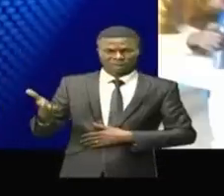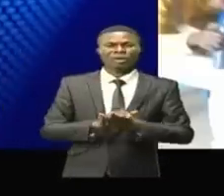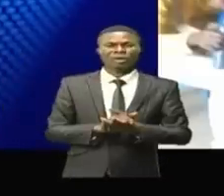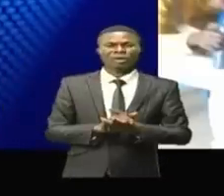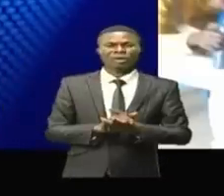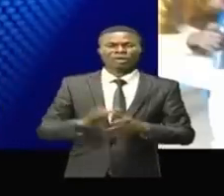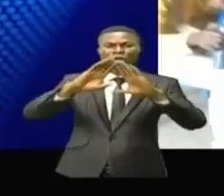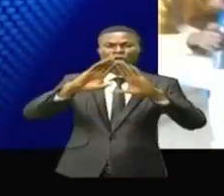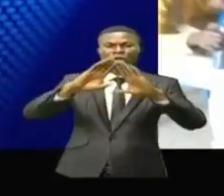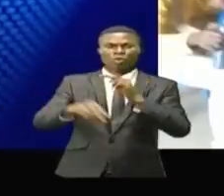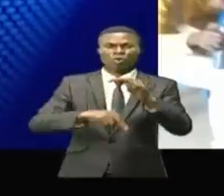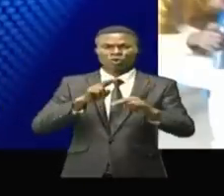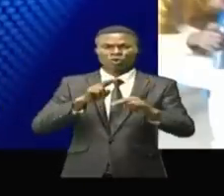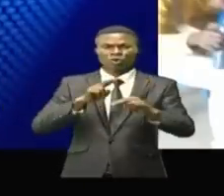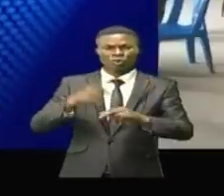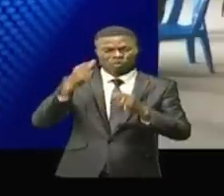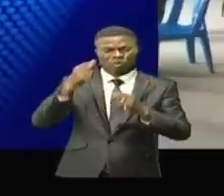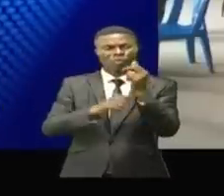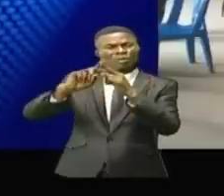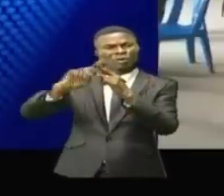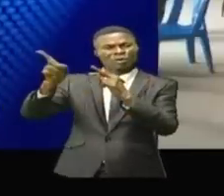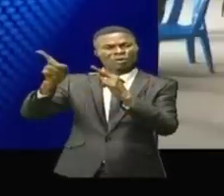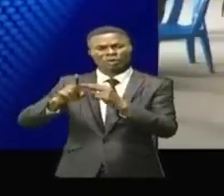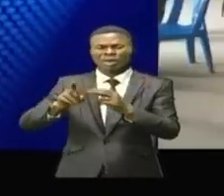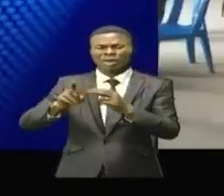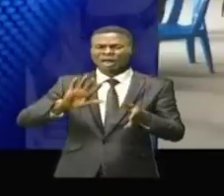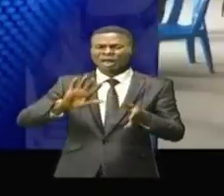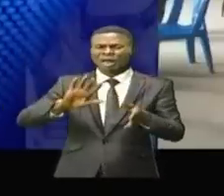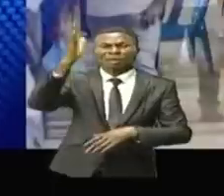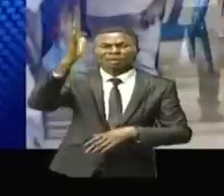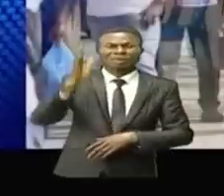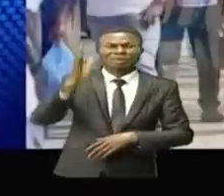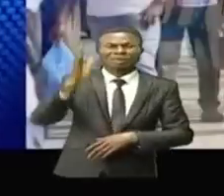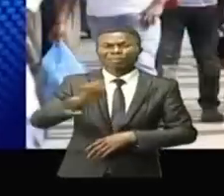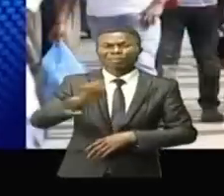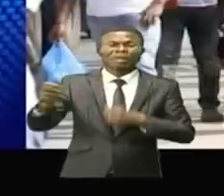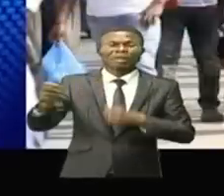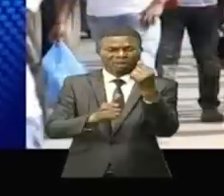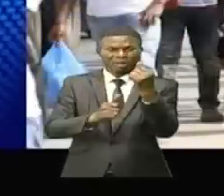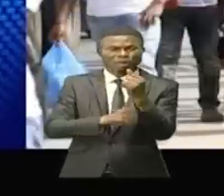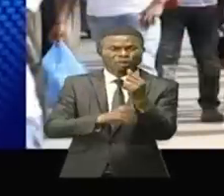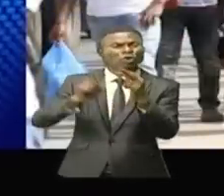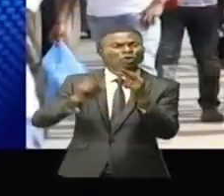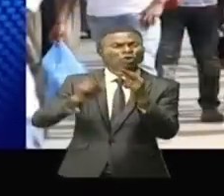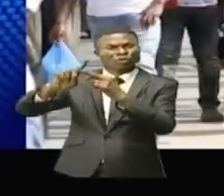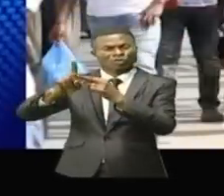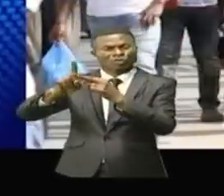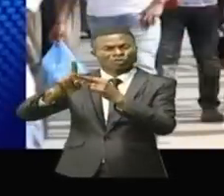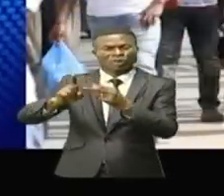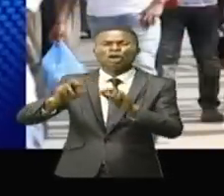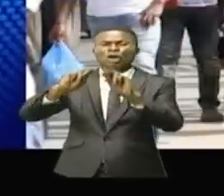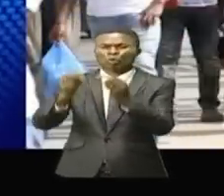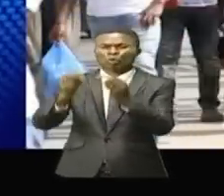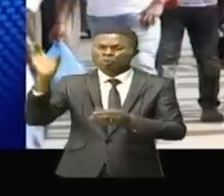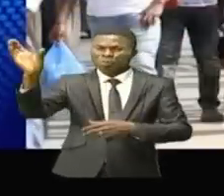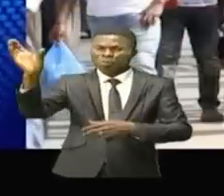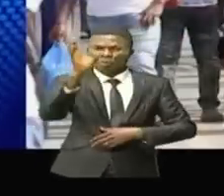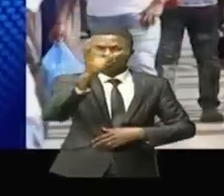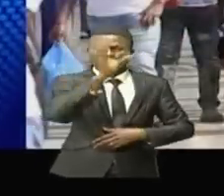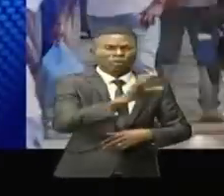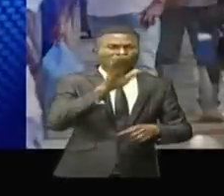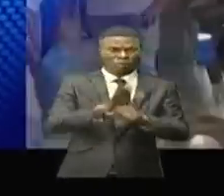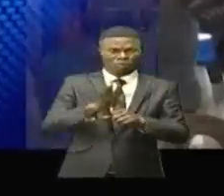Commission nationale pour les réfugiés gère plus de 500 000 réfugiés répartis à travers le pays. Et nous sommes dans